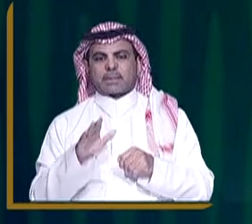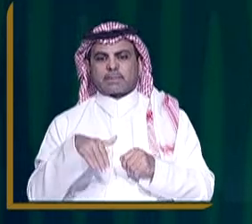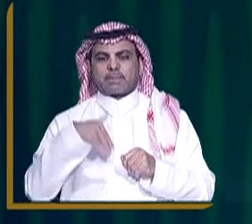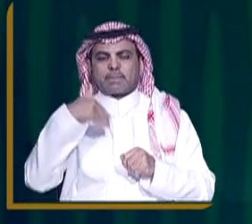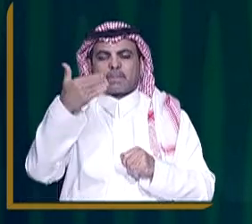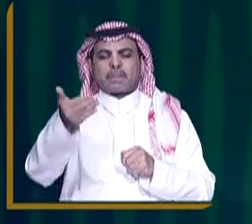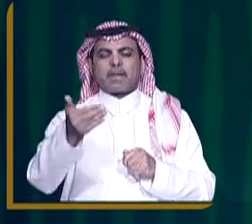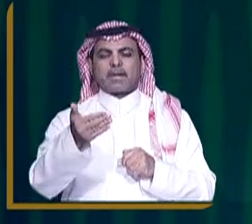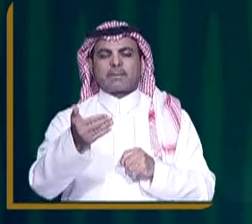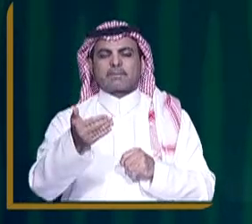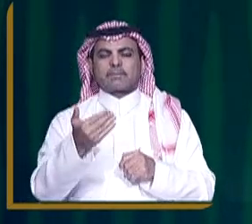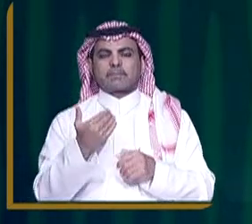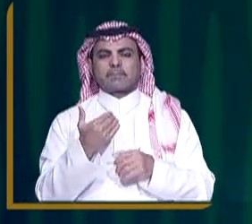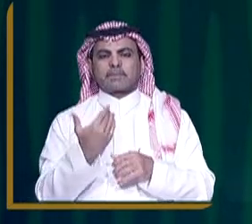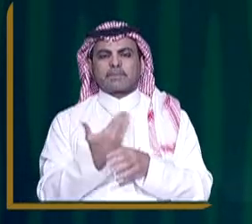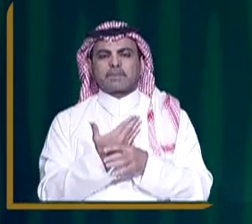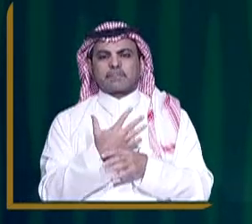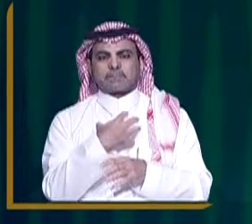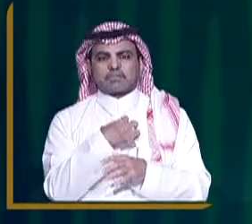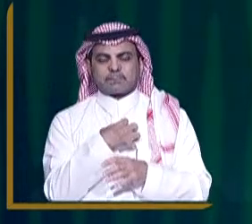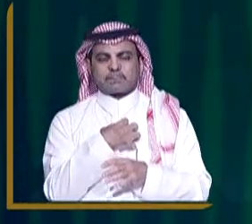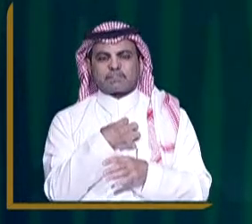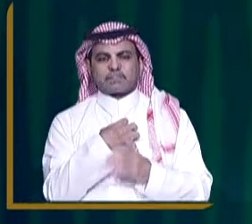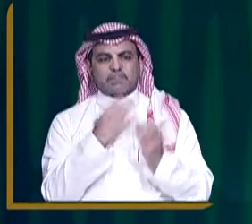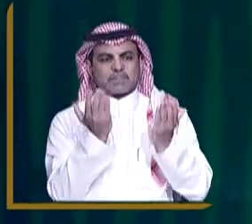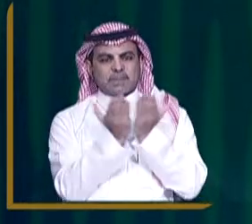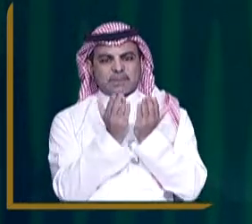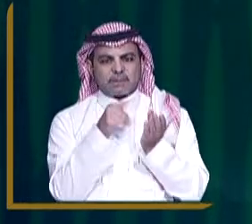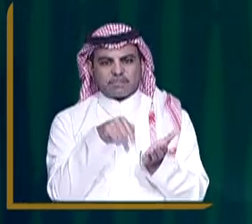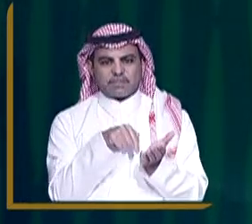مرحلة يغضب الطفل عندما تكون